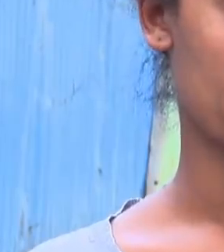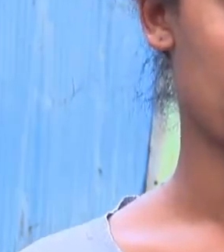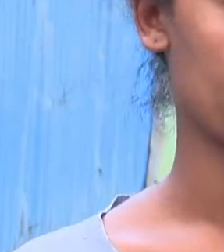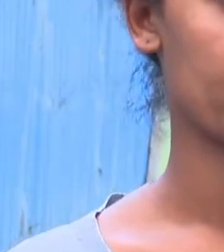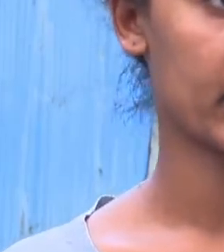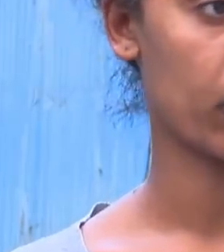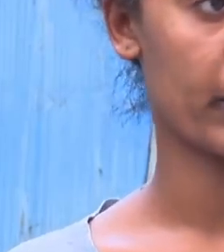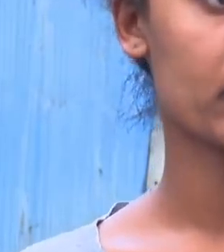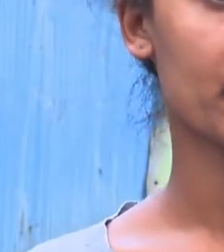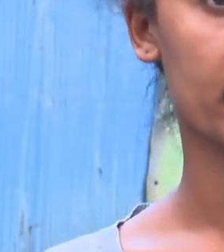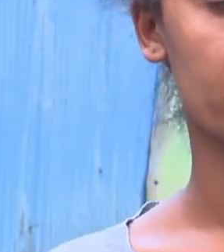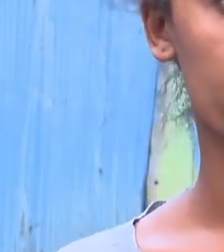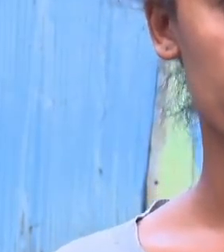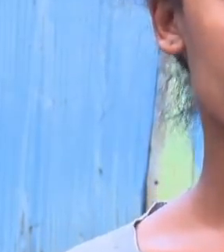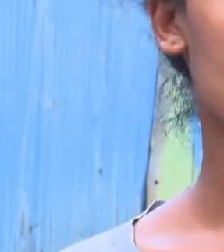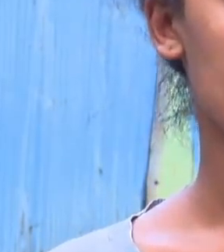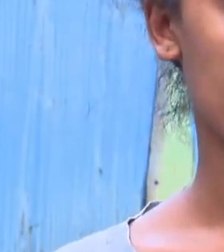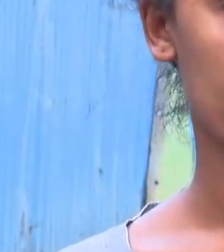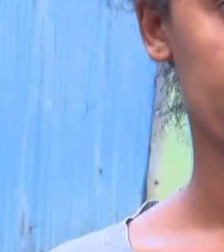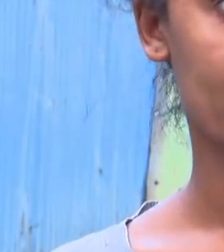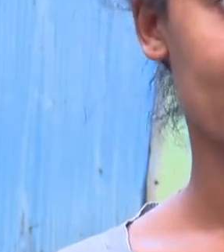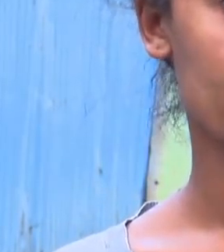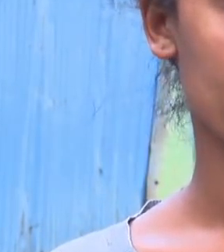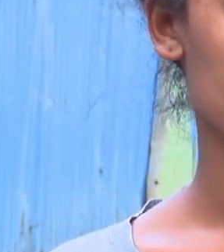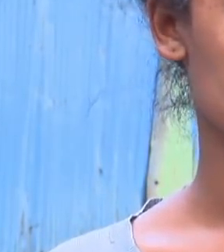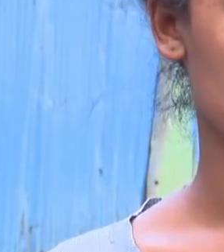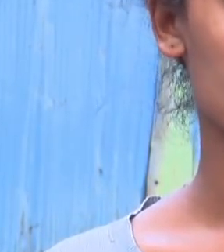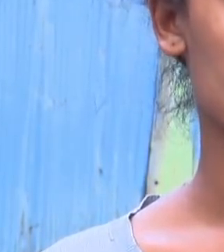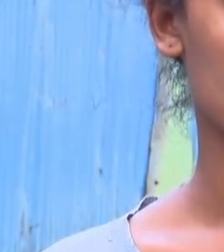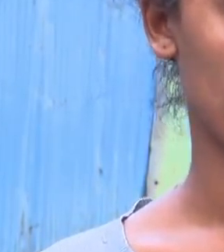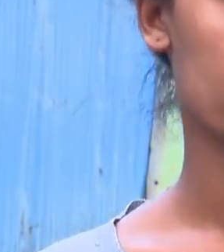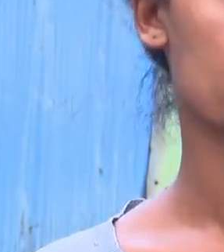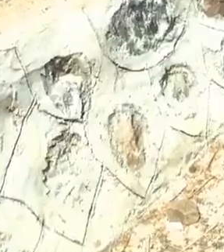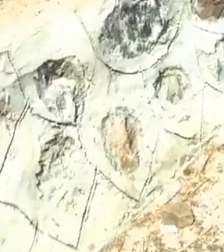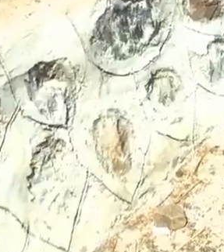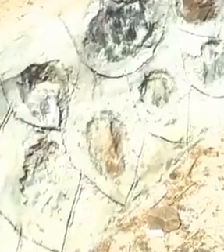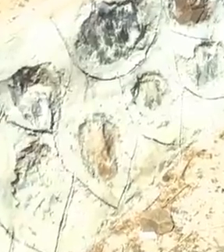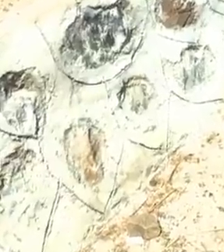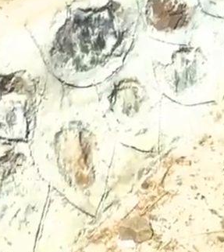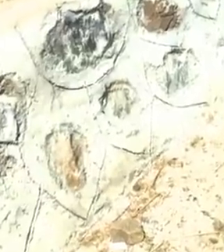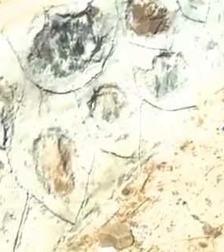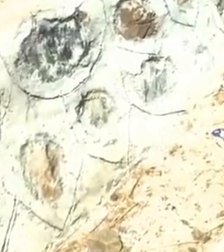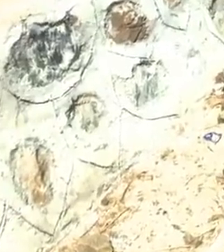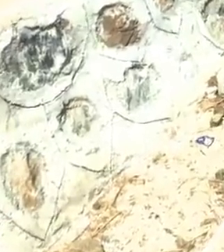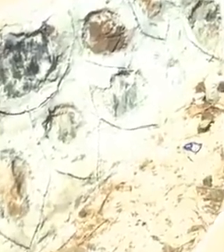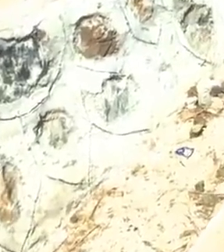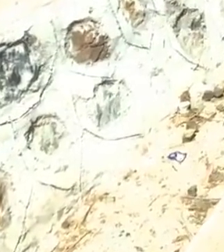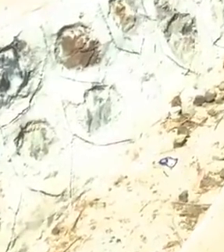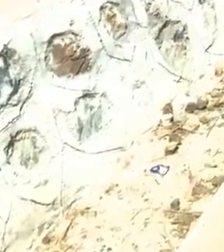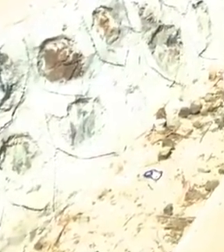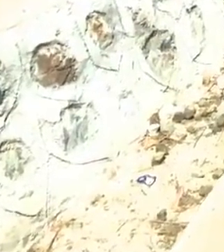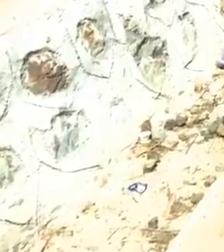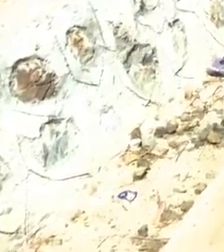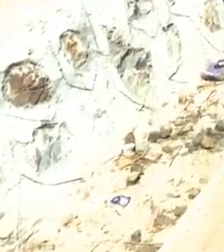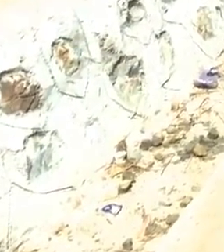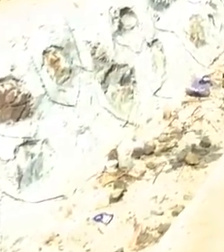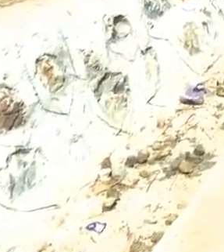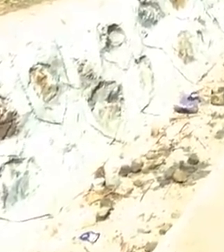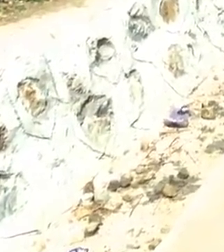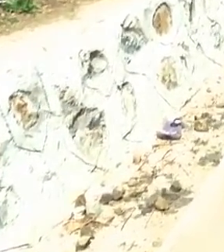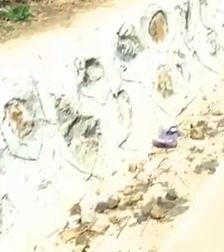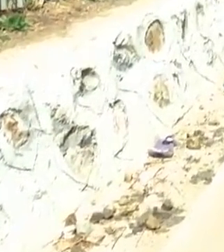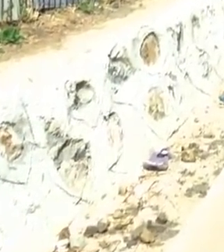በ1.6 አካባቢ ኪሎ ሜትር ማለት ነው። እንዲሁም የካልቨርት 4 ካልቨርት ስራዎች ተሰርተዋል። በ2012 በጀት አመት የነበረውን መልካም አፈጻጸም